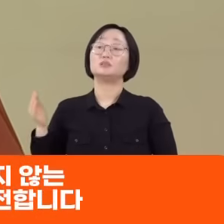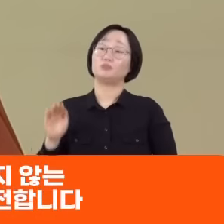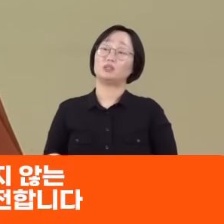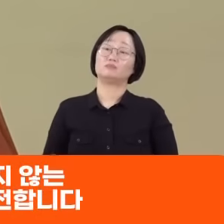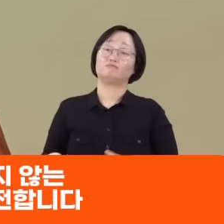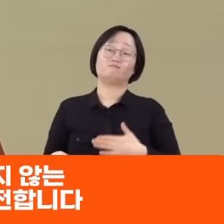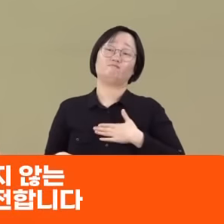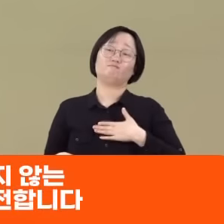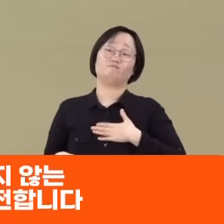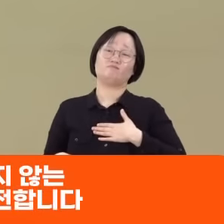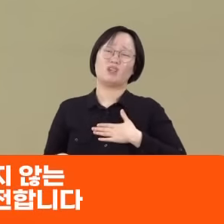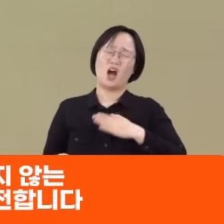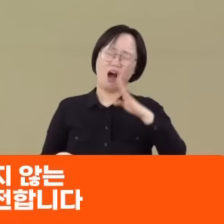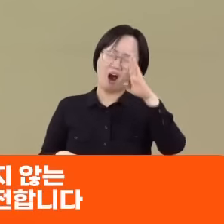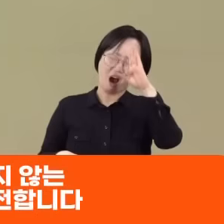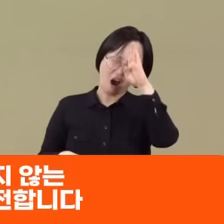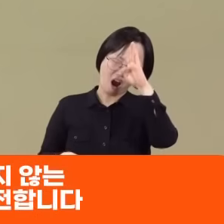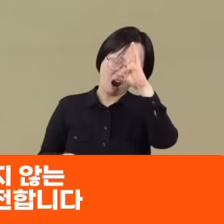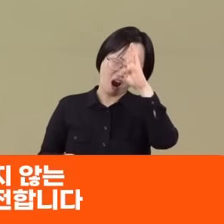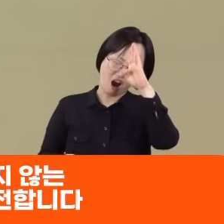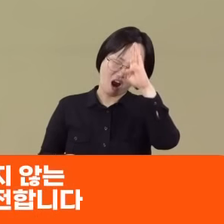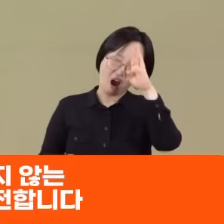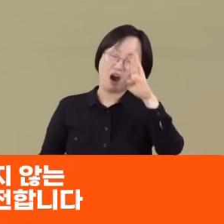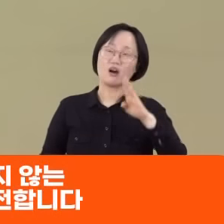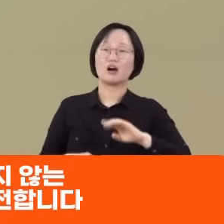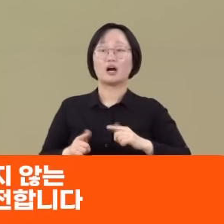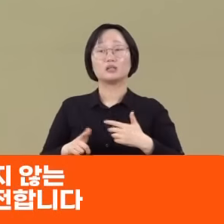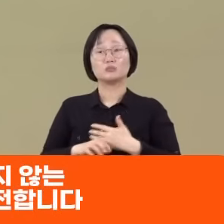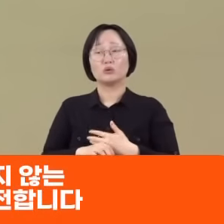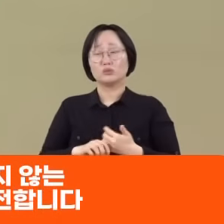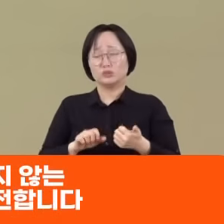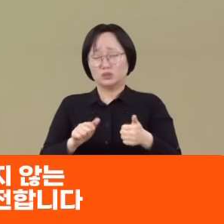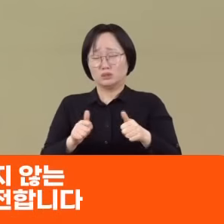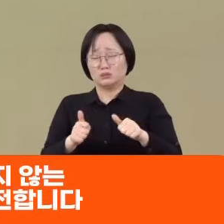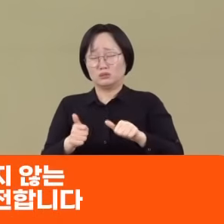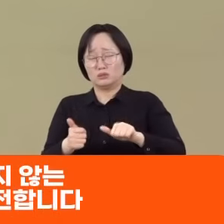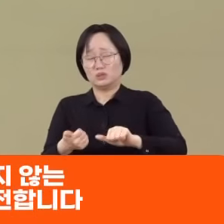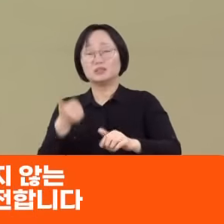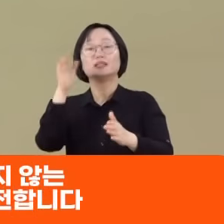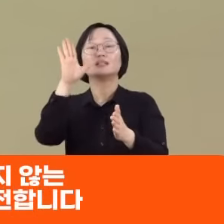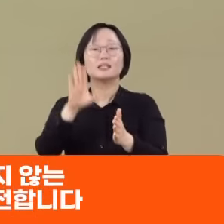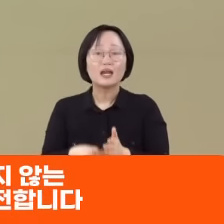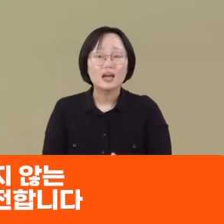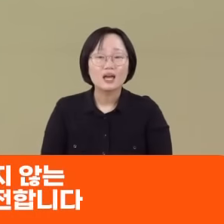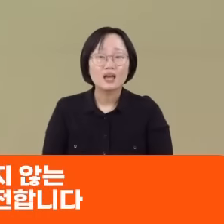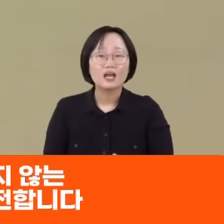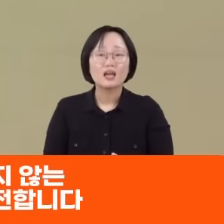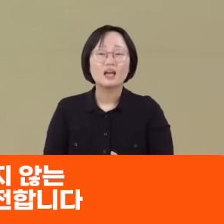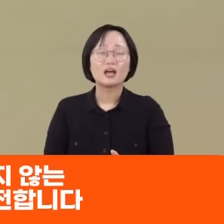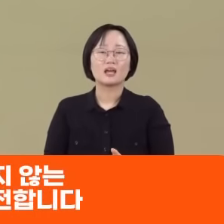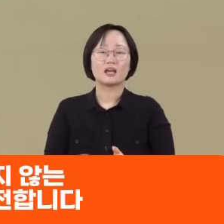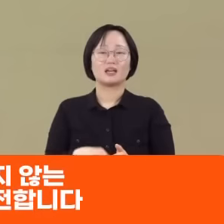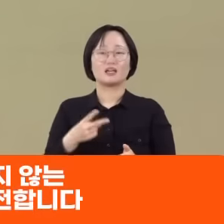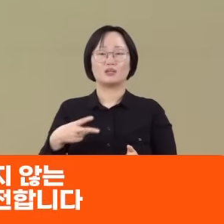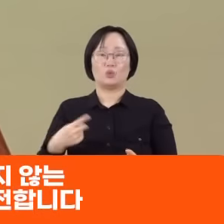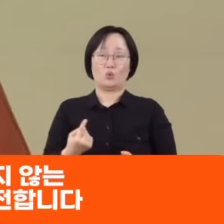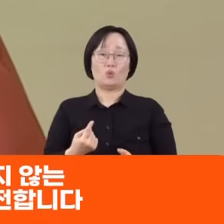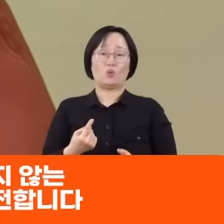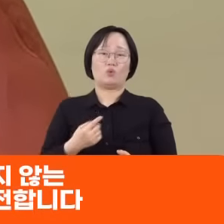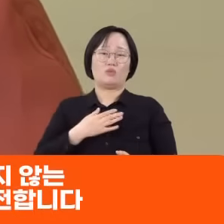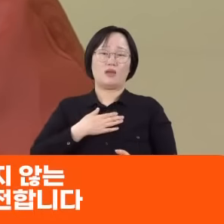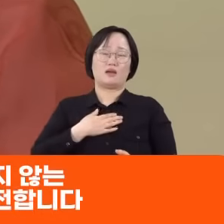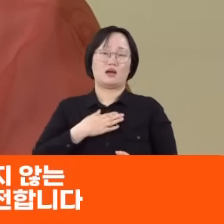병에 걸리거나 죽음이 코 앞에 닥쳤어요 오직 나무 아미타불 아미타